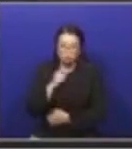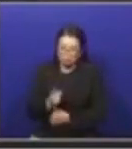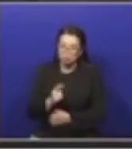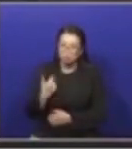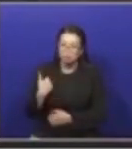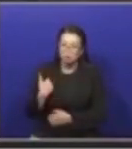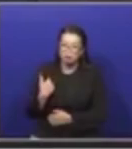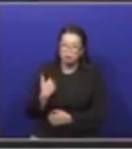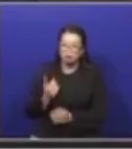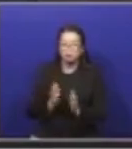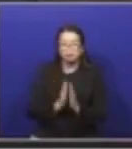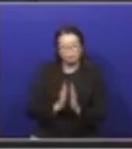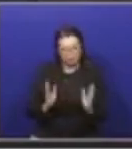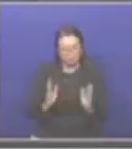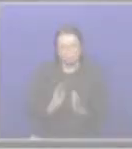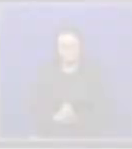ขอขอบคุณครับท่านประธาน